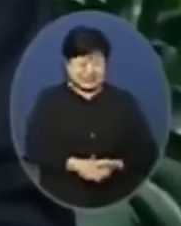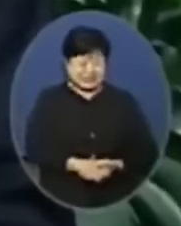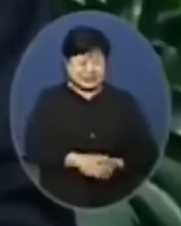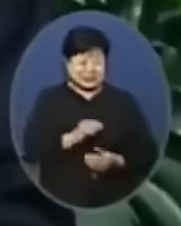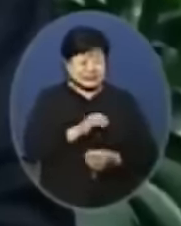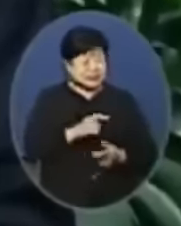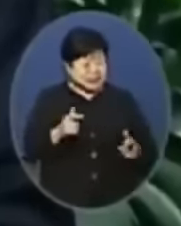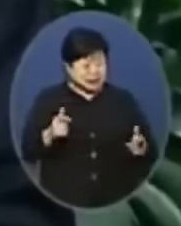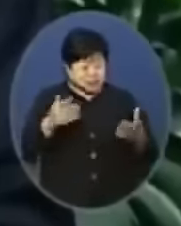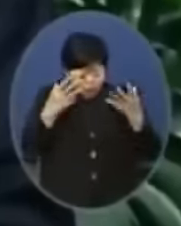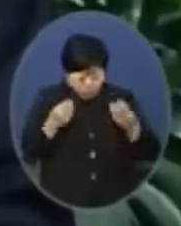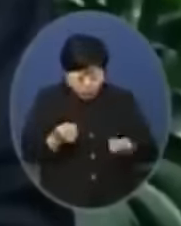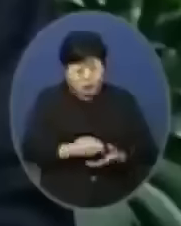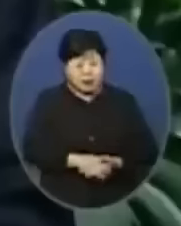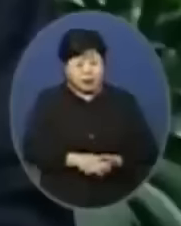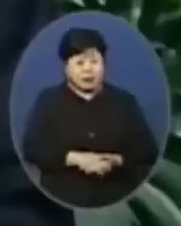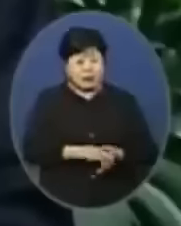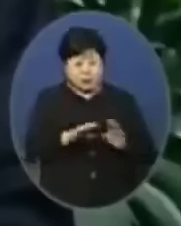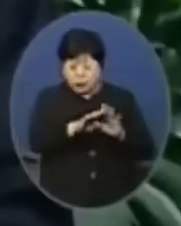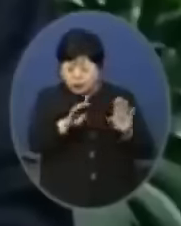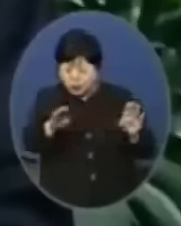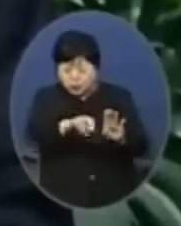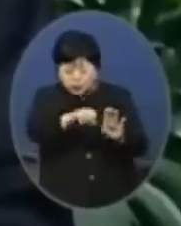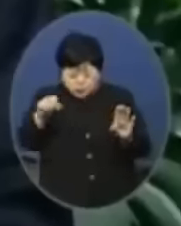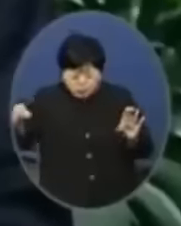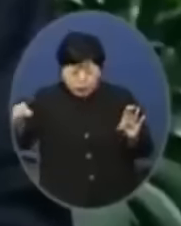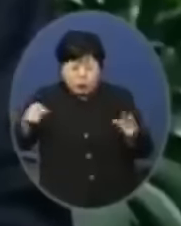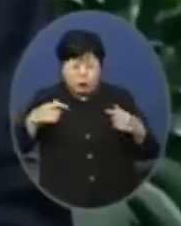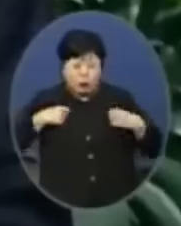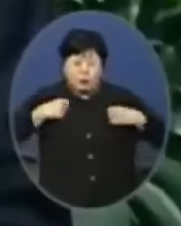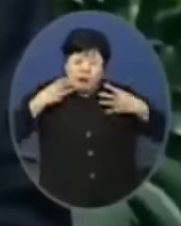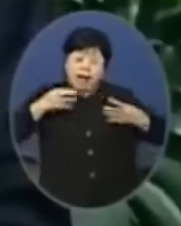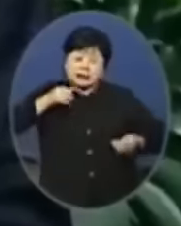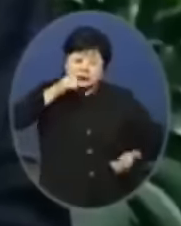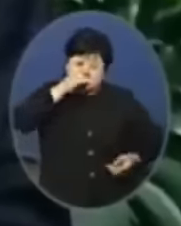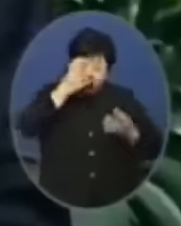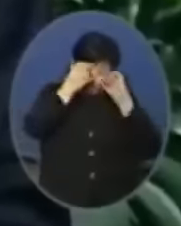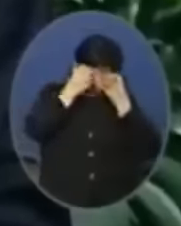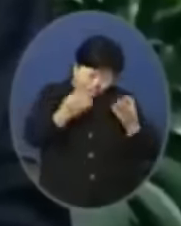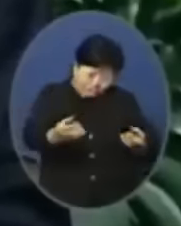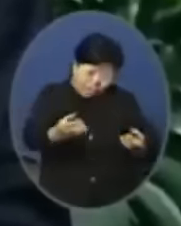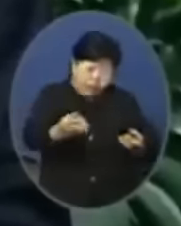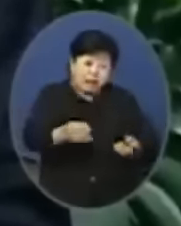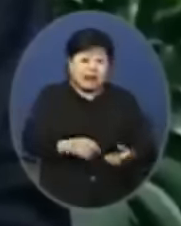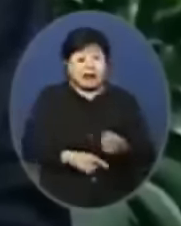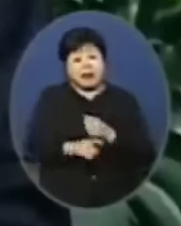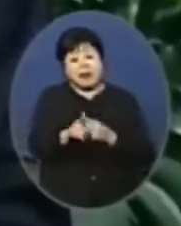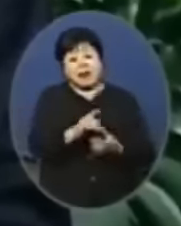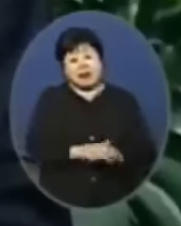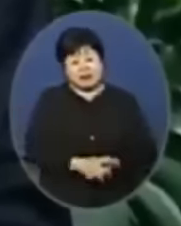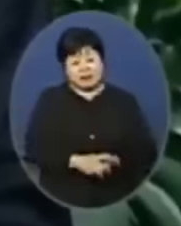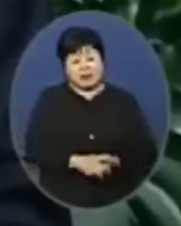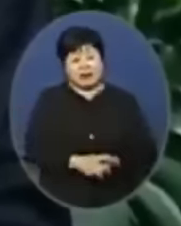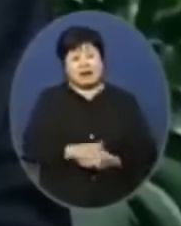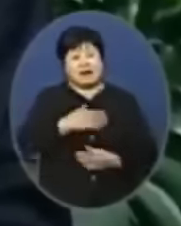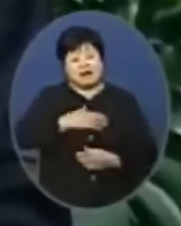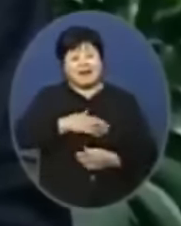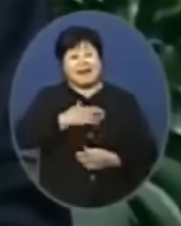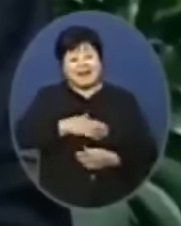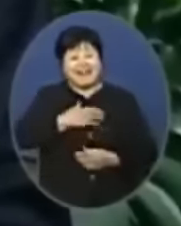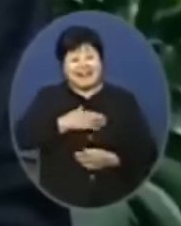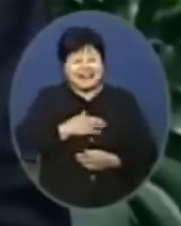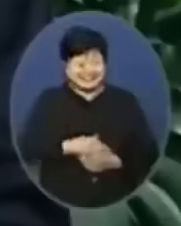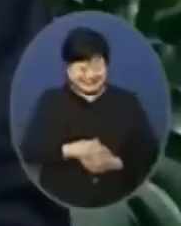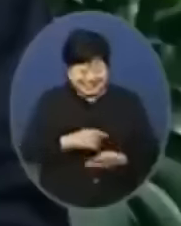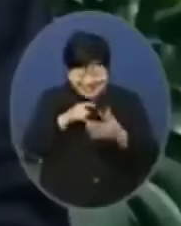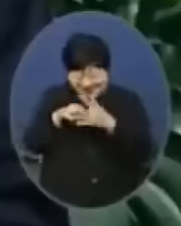것 같은데도 불구하고 옷장 열어보면 눈이 휘둥그레지는 것입니다. 어떻게 아느냐? 나도 알 길이 있기 때문에 그런